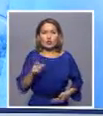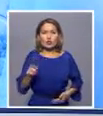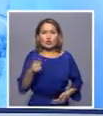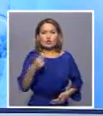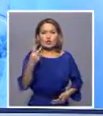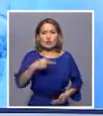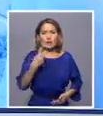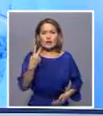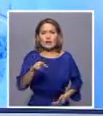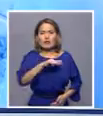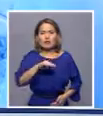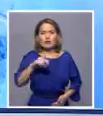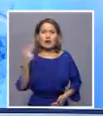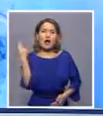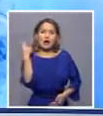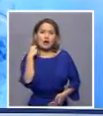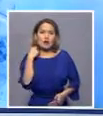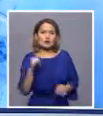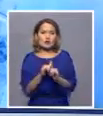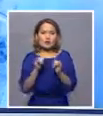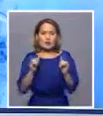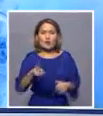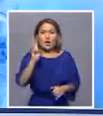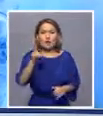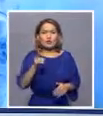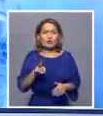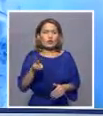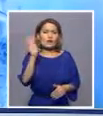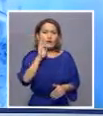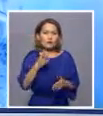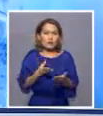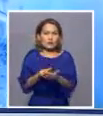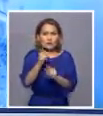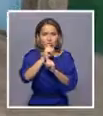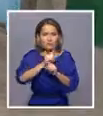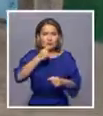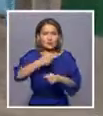Енді мамандар ескертуге құлақ аспайтындардың үйін мәжбүрлі түрде судан ажыратуда.